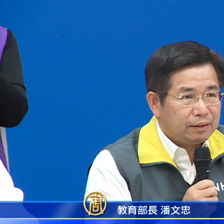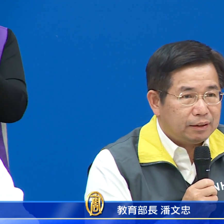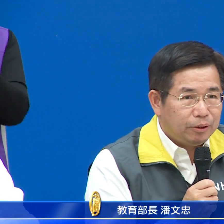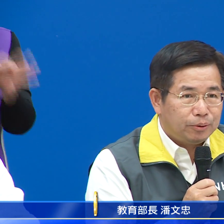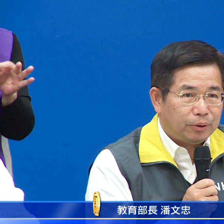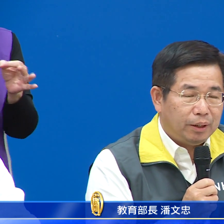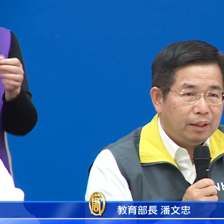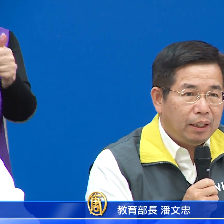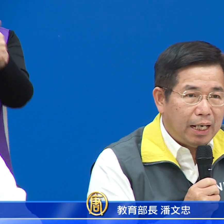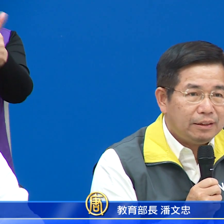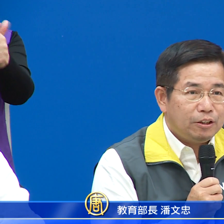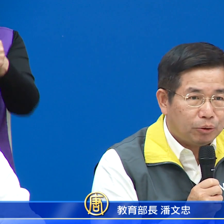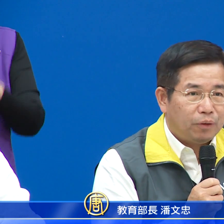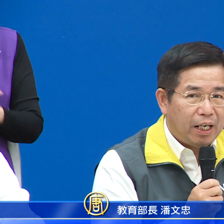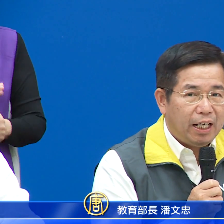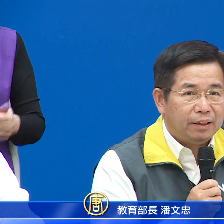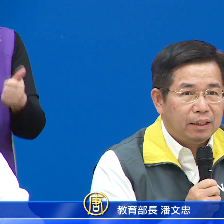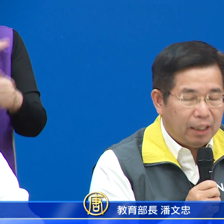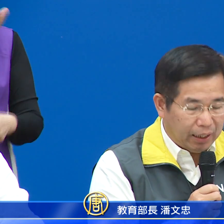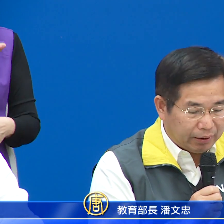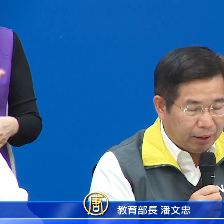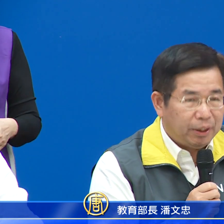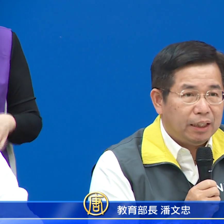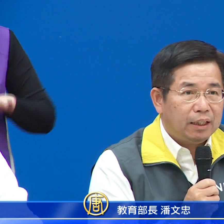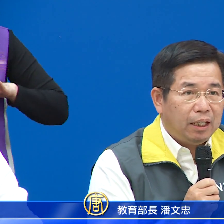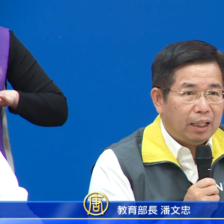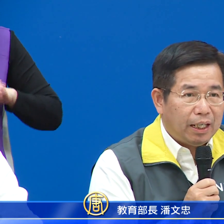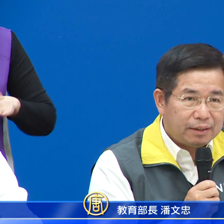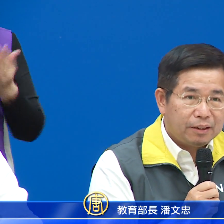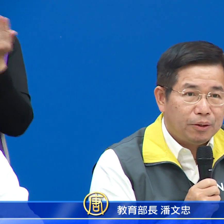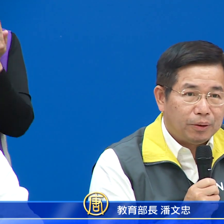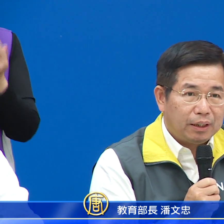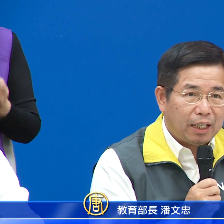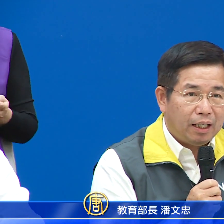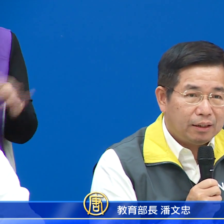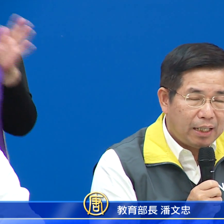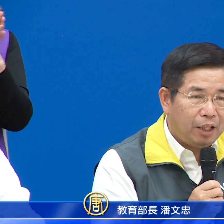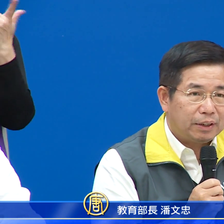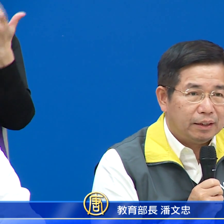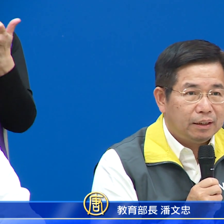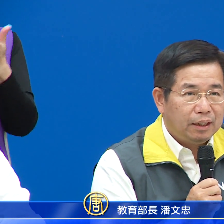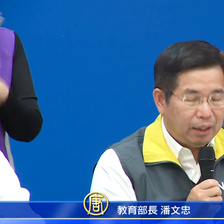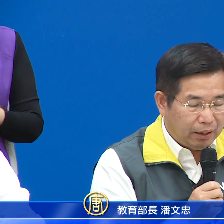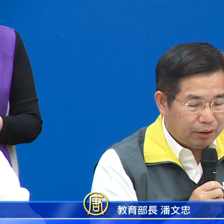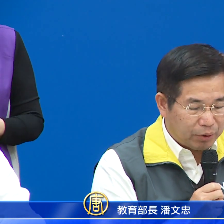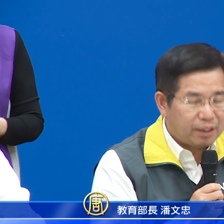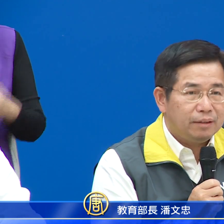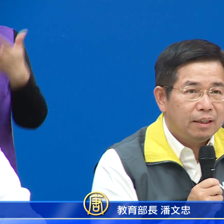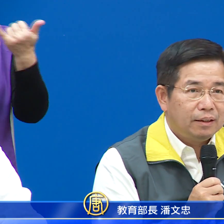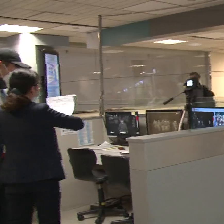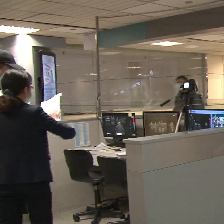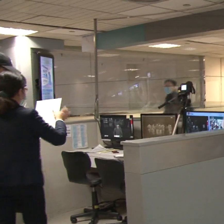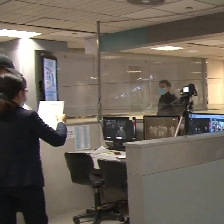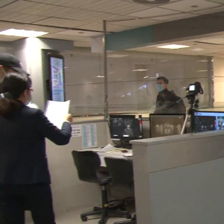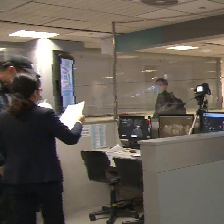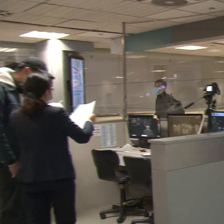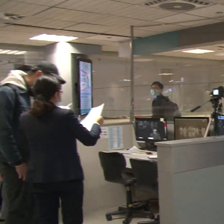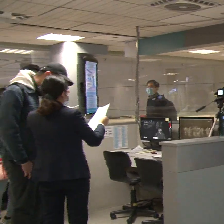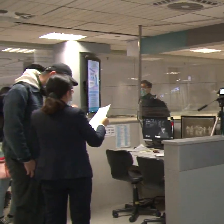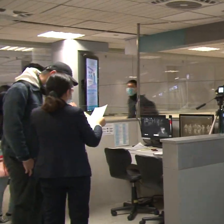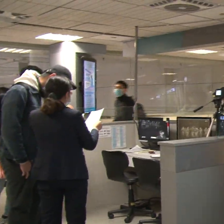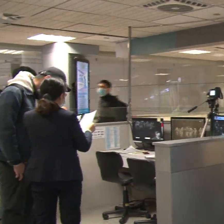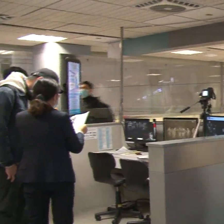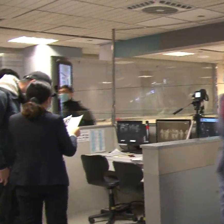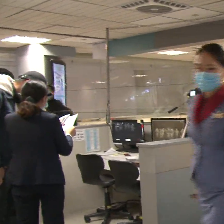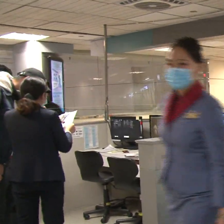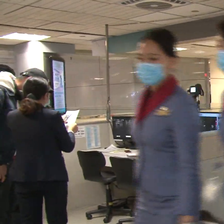么这样的就学安心就学方案也会来适用于港澳的学生。 另外，卫福部长陈